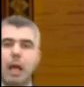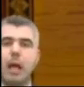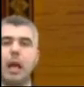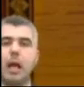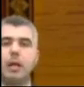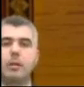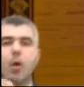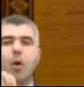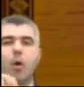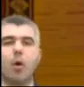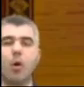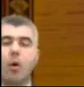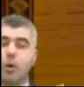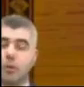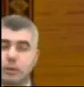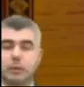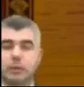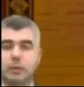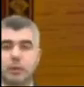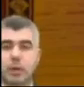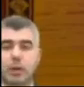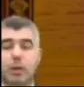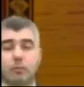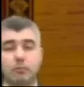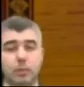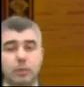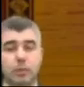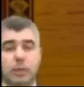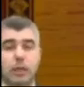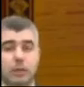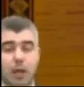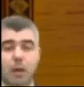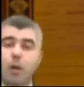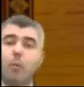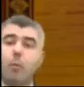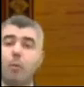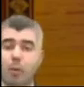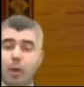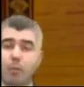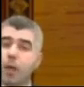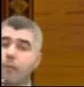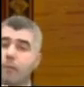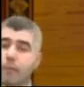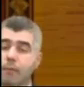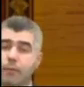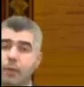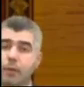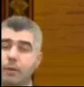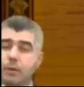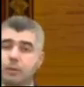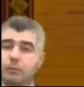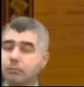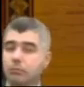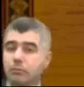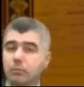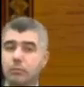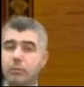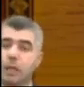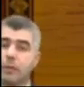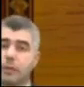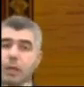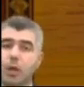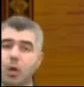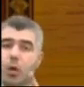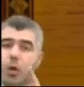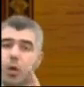لجنة القدس، وعلى التزامه الشخصي من أجل تقديم المساعدة الإنسانية السريعة